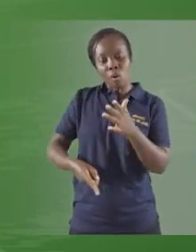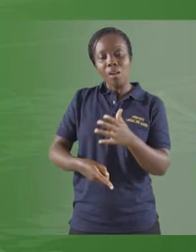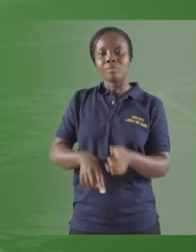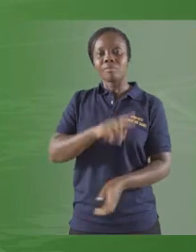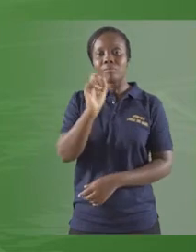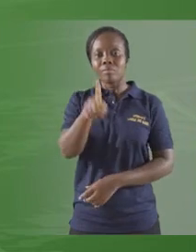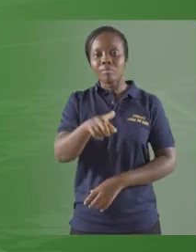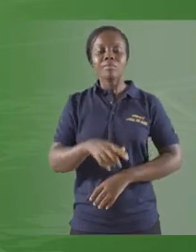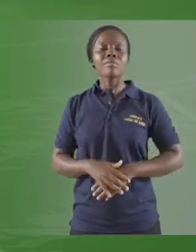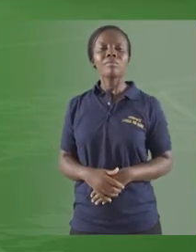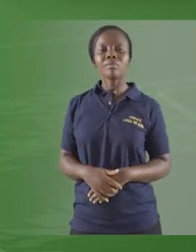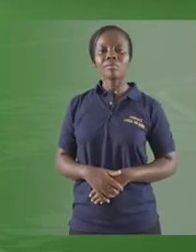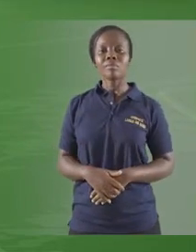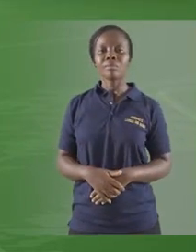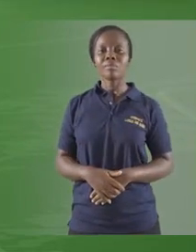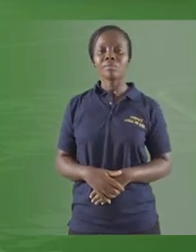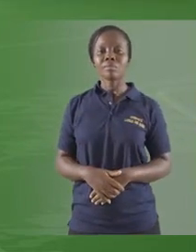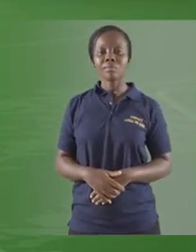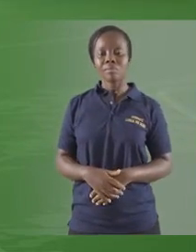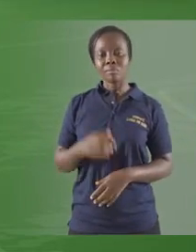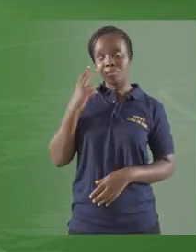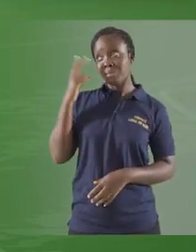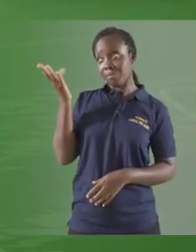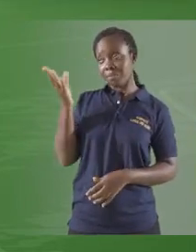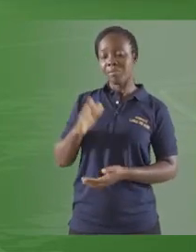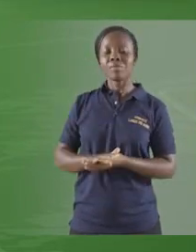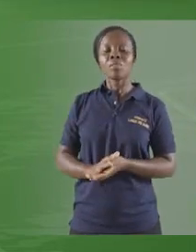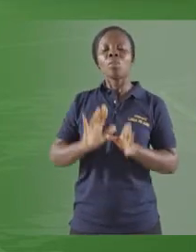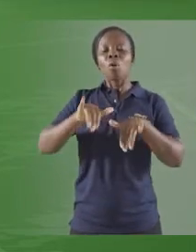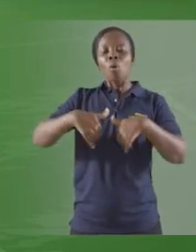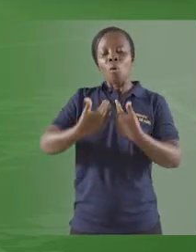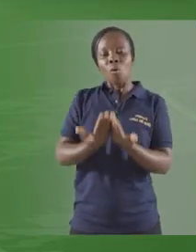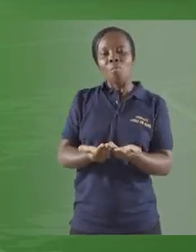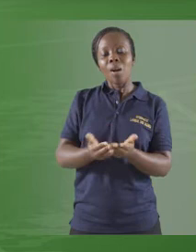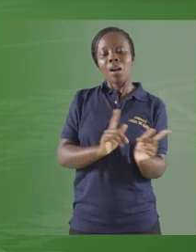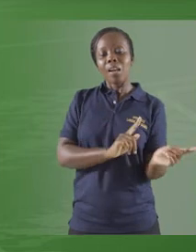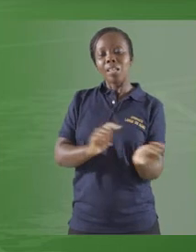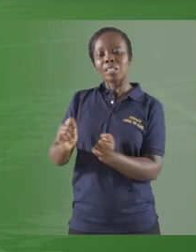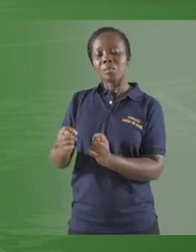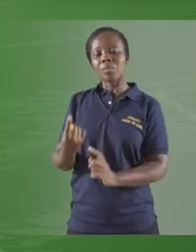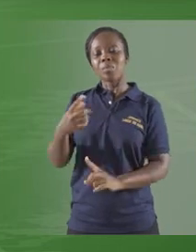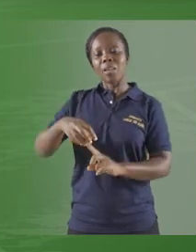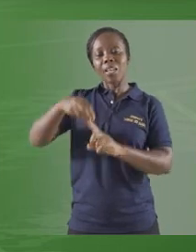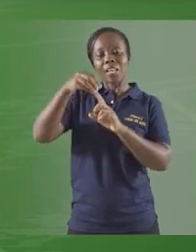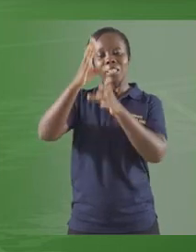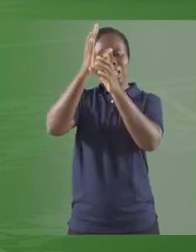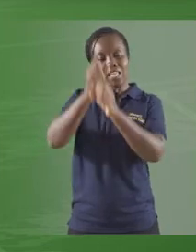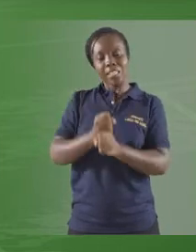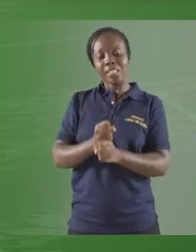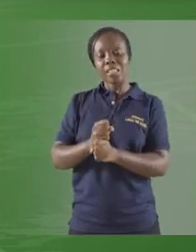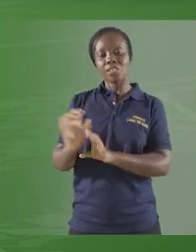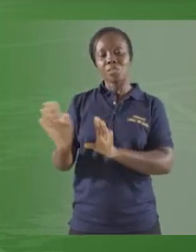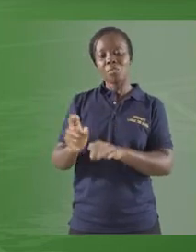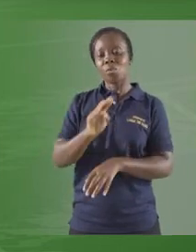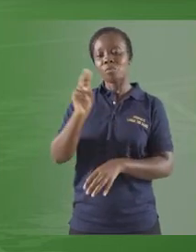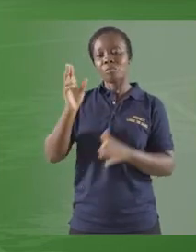Le problème donc sera comment la transmission d'un caractère héréditaire